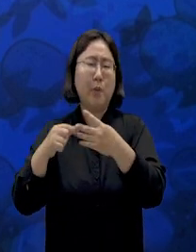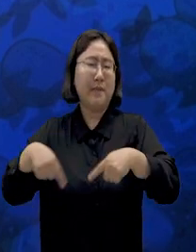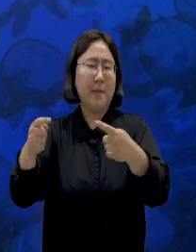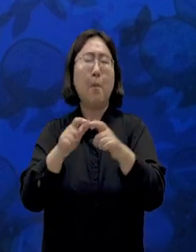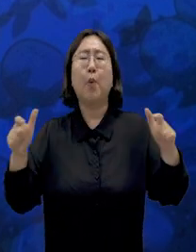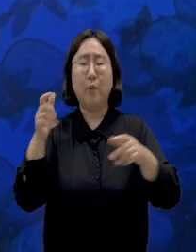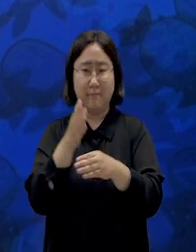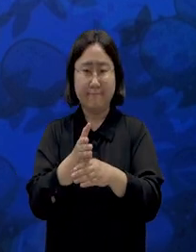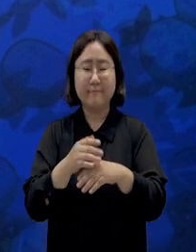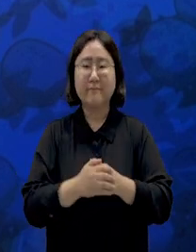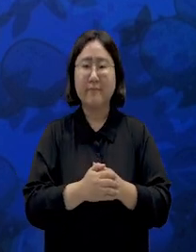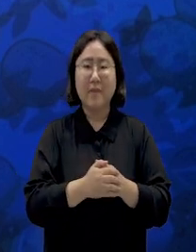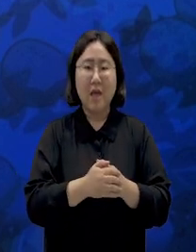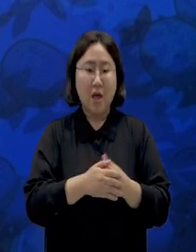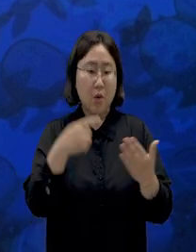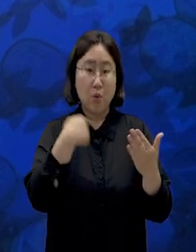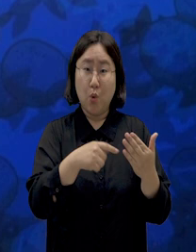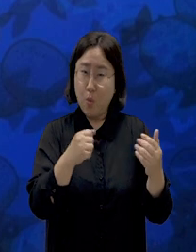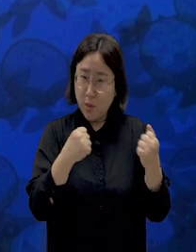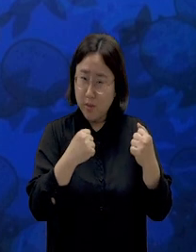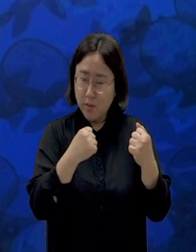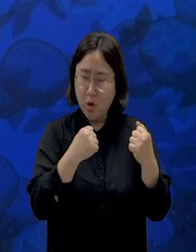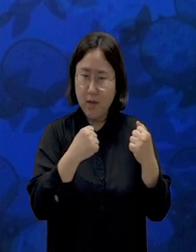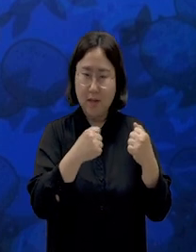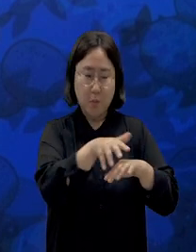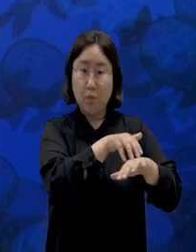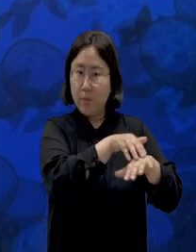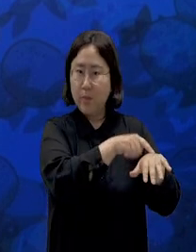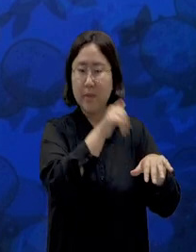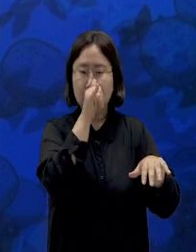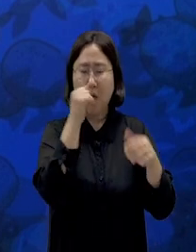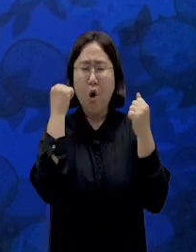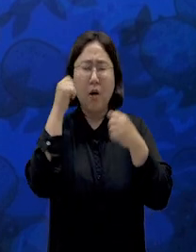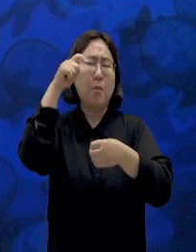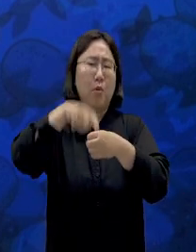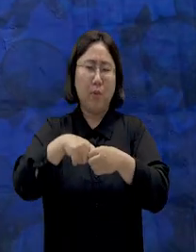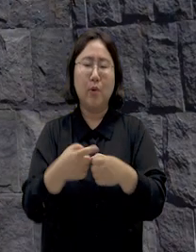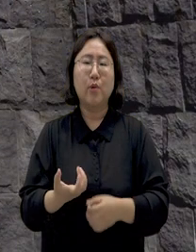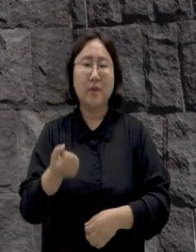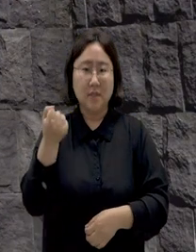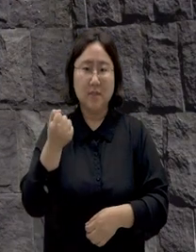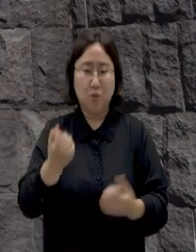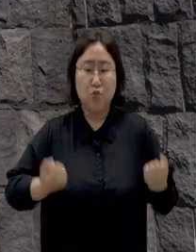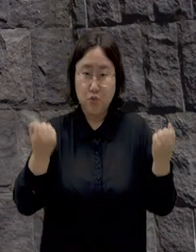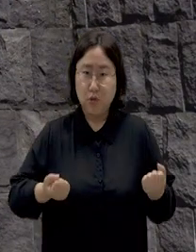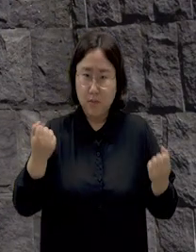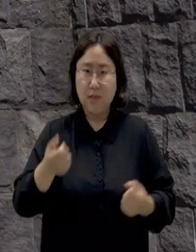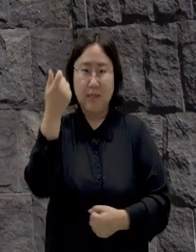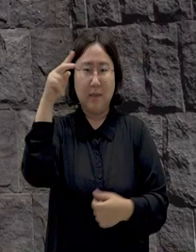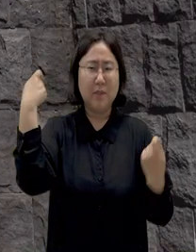있습니다. 서귀포시 교육협력 플랫폼은 올해 학생들의 건강 증진을 중점 목표로